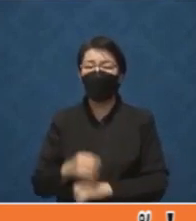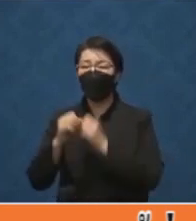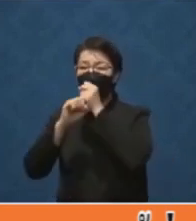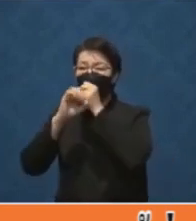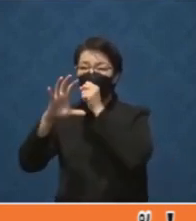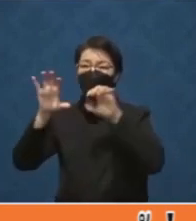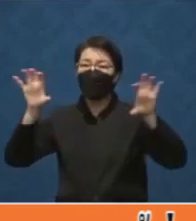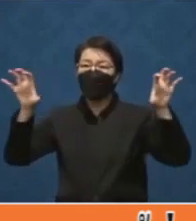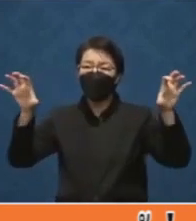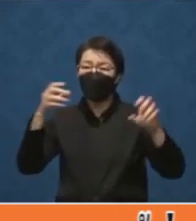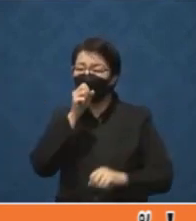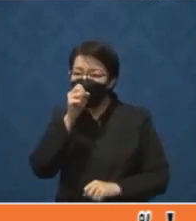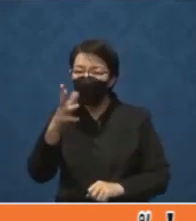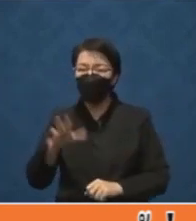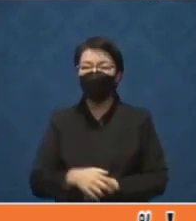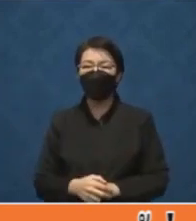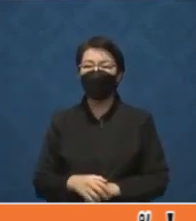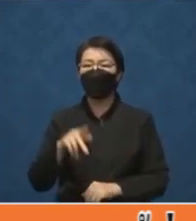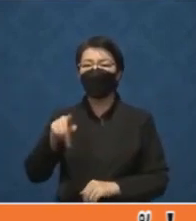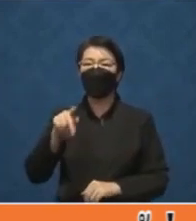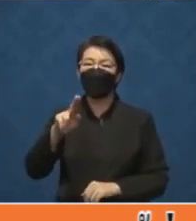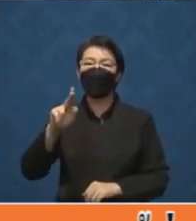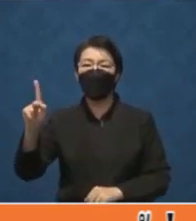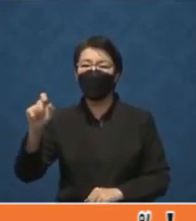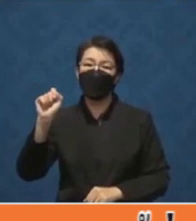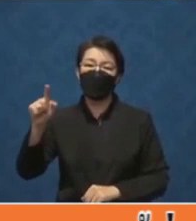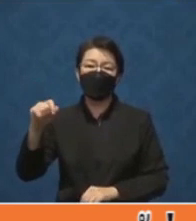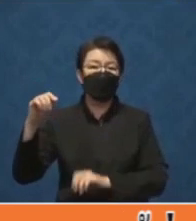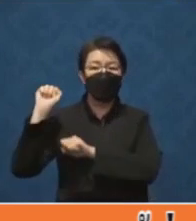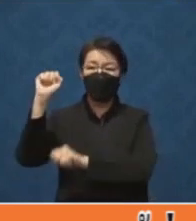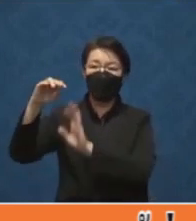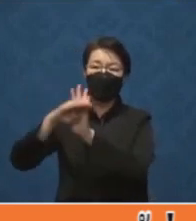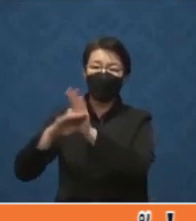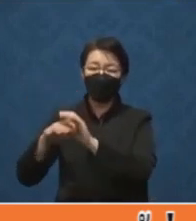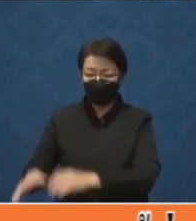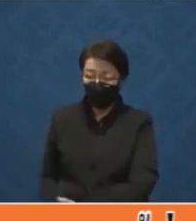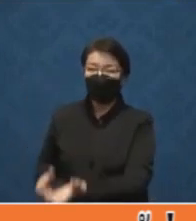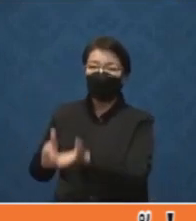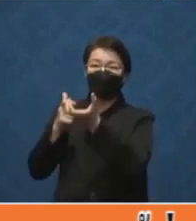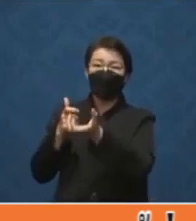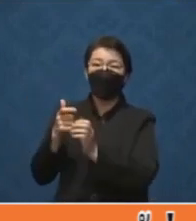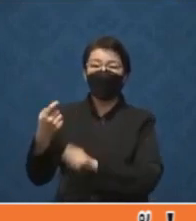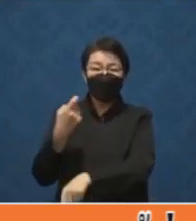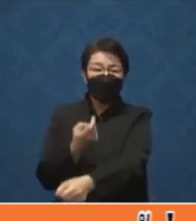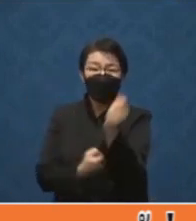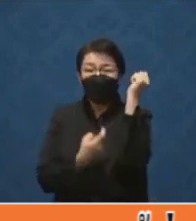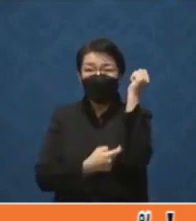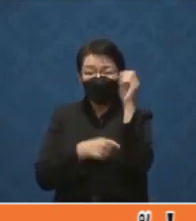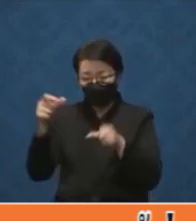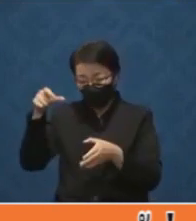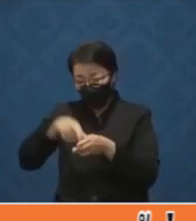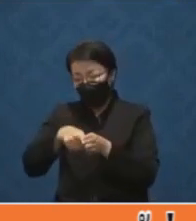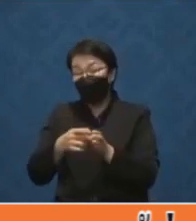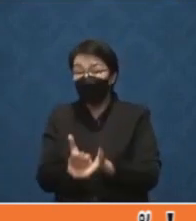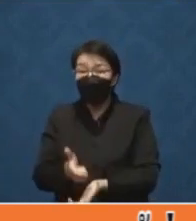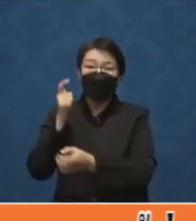พงขยายเสียงไว้ก่อนว่าฝ่าฝืนพรก.ฉุกเฉินแล้วเตรียมหยิบปืนกระสุนยางรอยิงต่อเลยขนาด